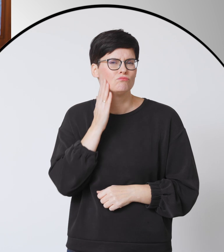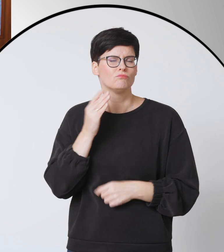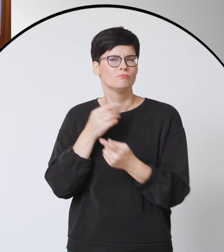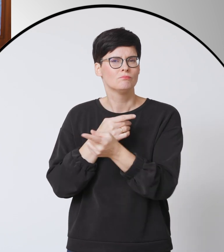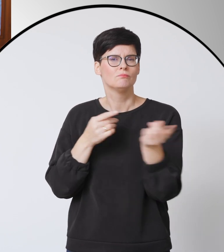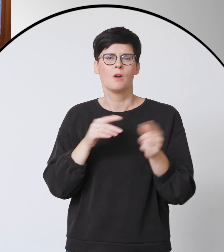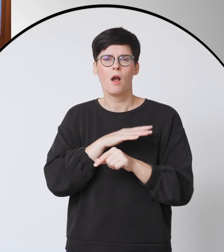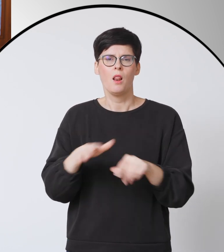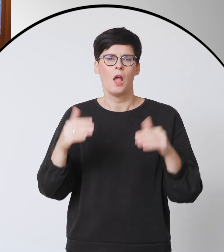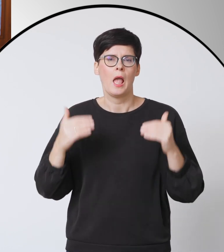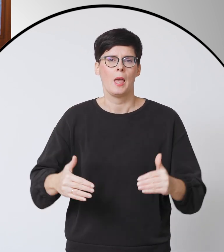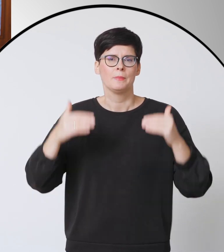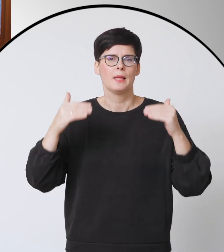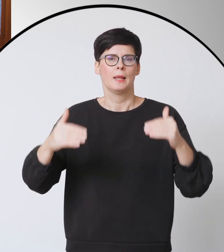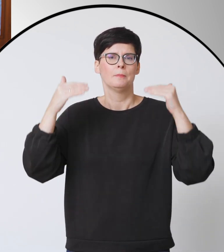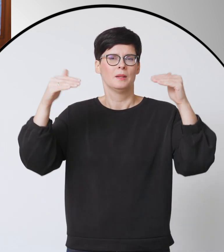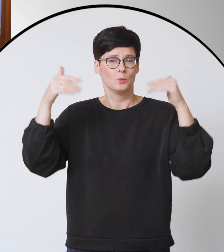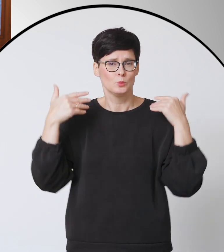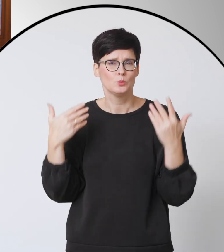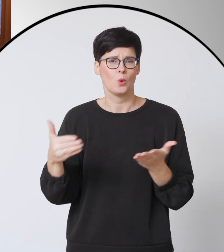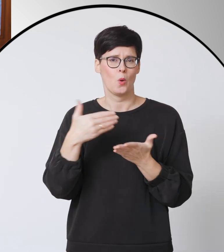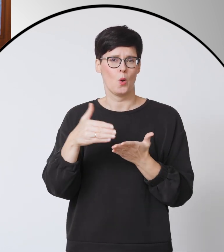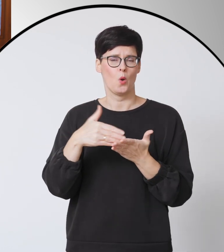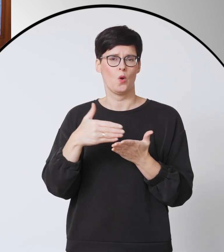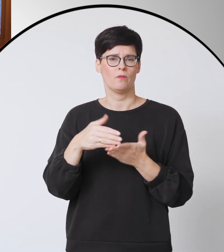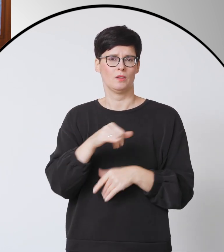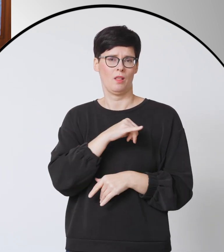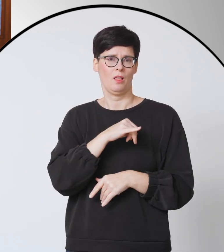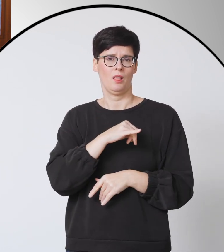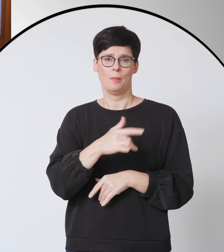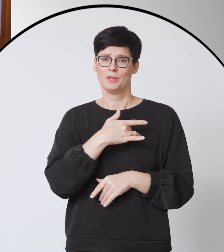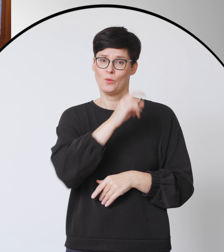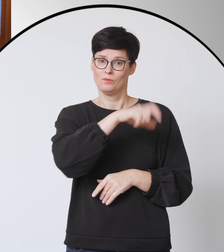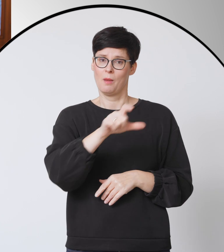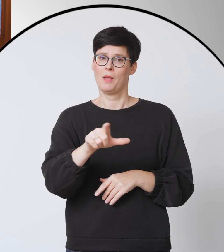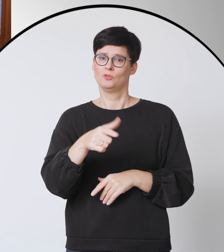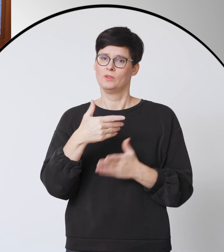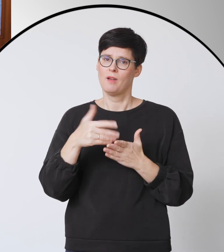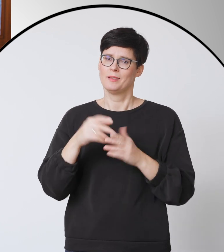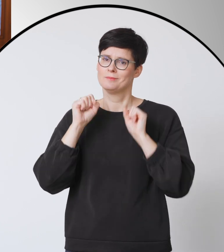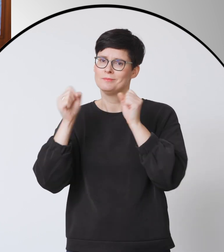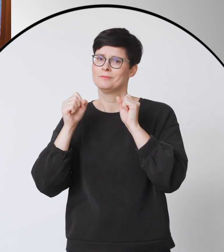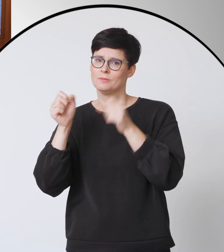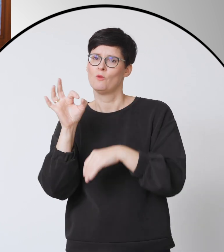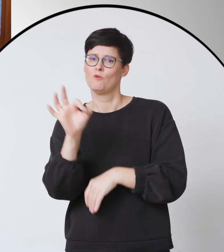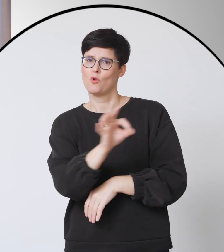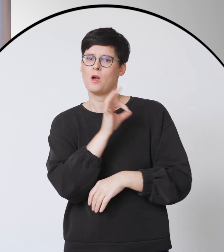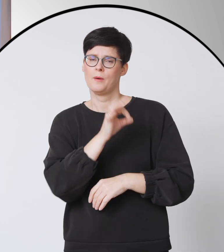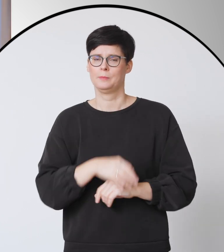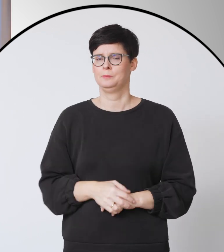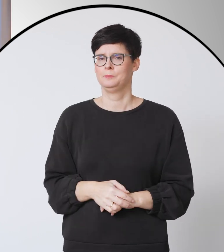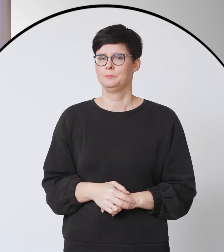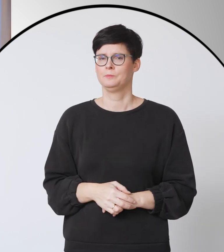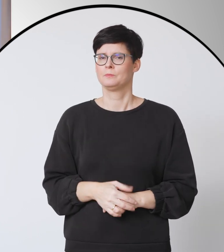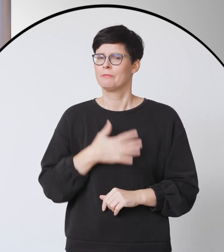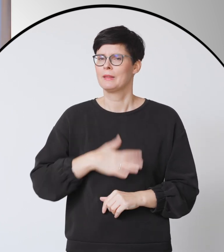Ihren Ebenen nicht müde, in Ihren Bestrebungen, sich für diese Belange der betreffenden Menschen einzusetzen. Ich